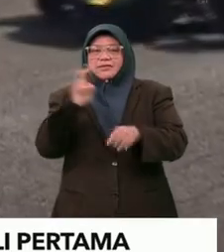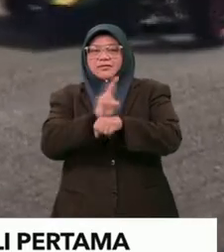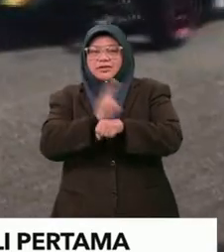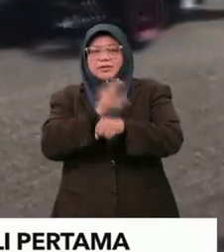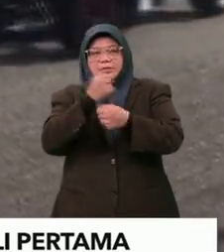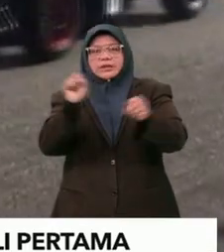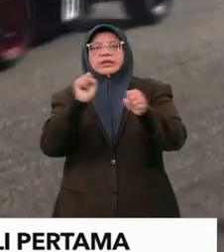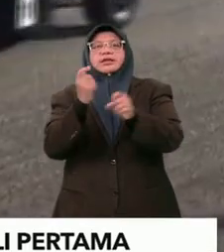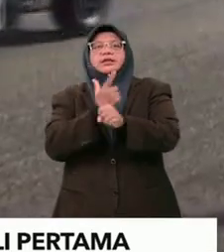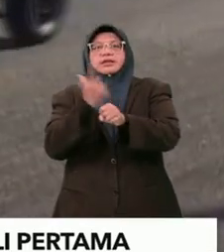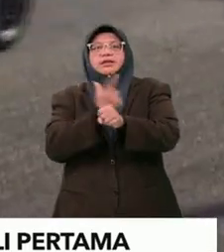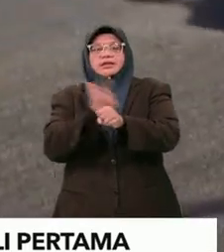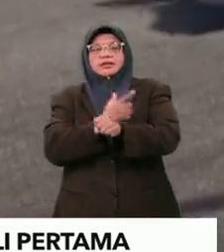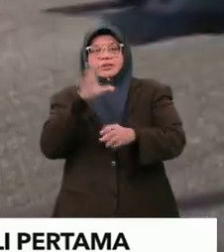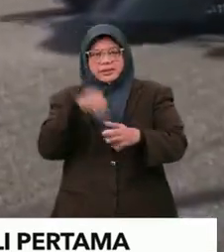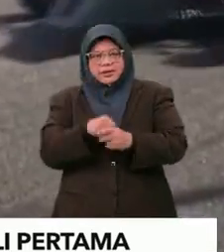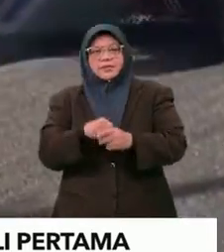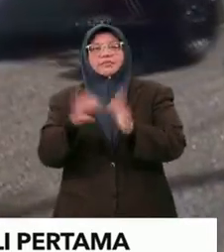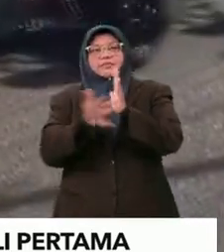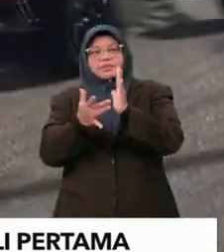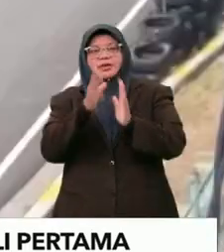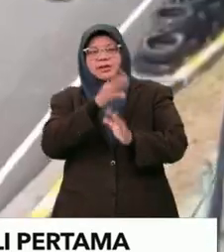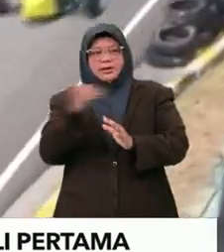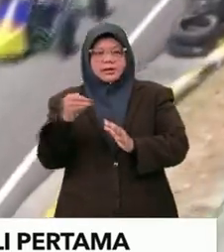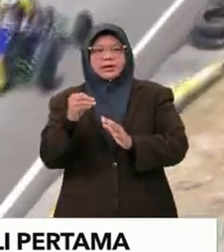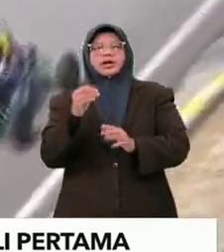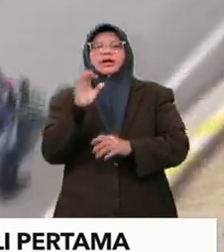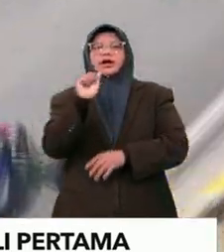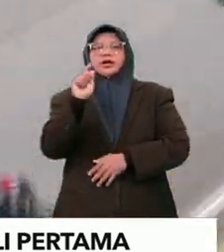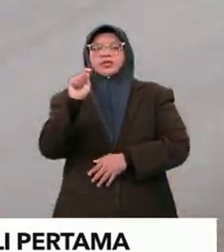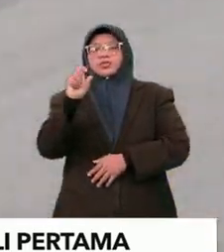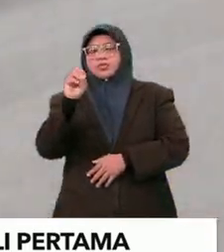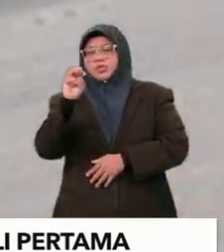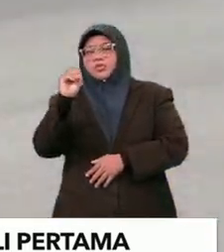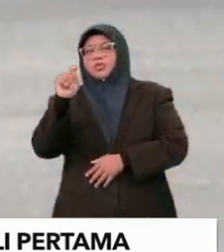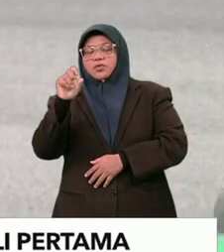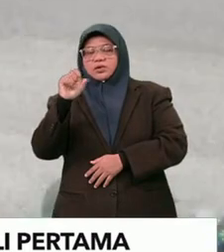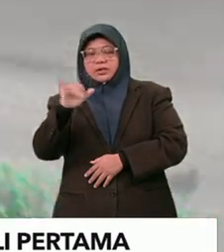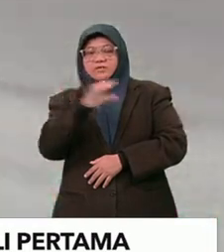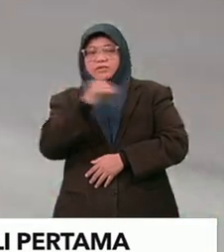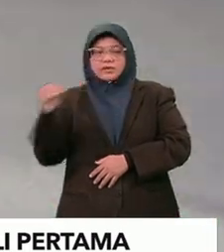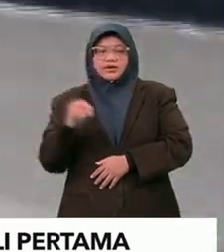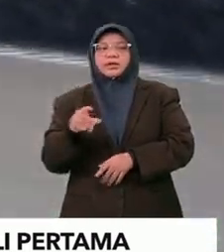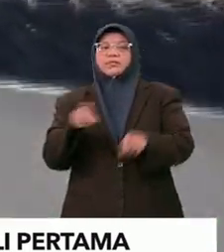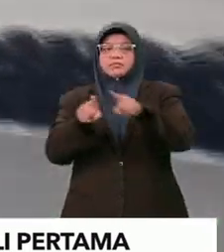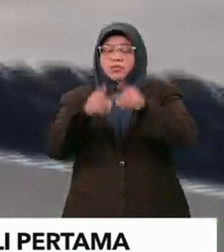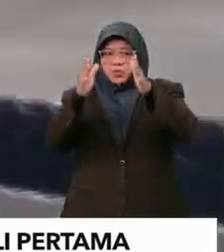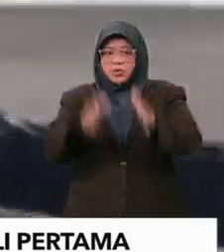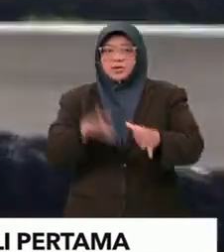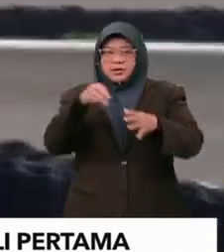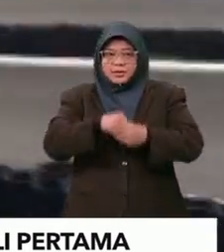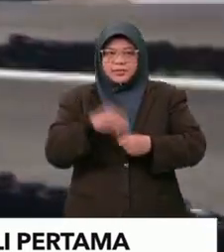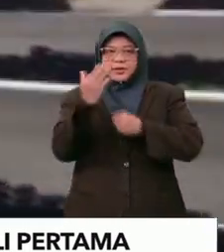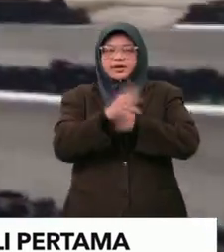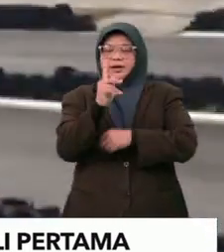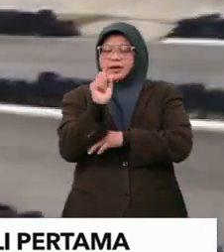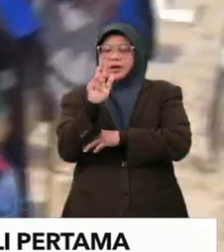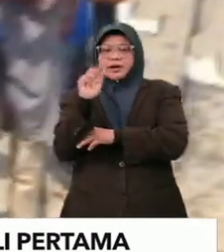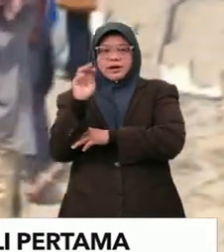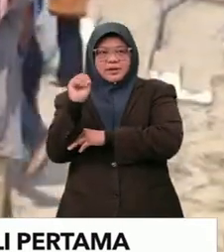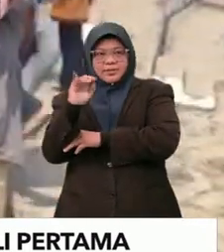menjadikan latihan dalam bidang Teknik Elektro otomotif pertandingan yang turut dihadiri bekas plumber rally negara Ranjit Singh